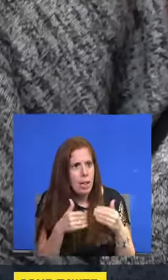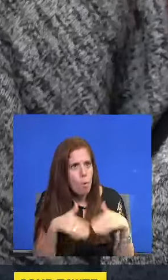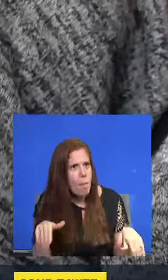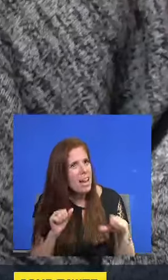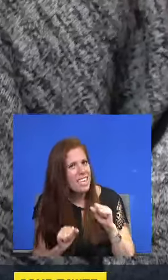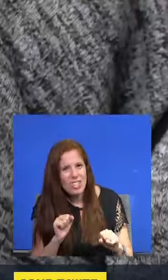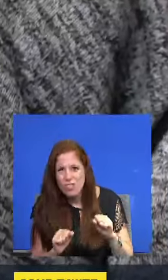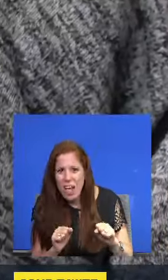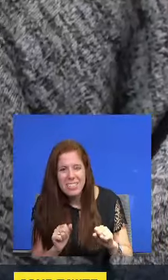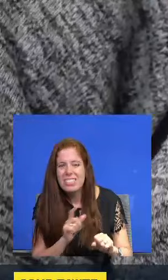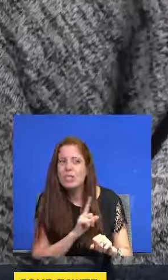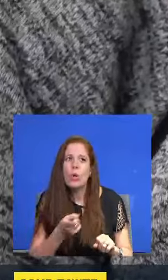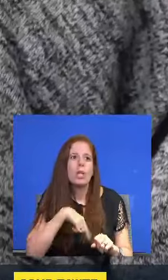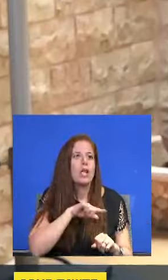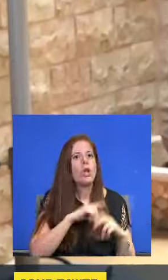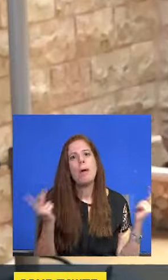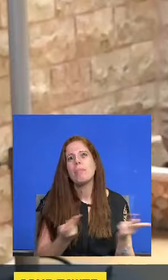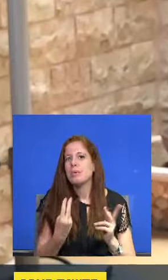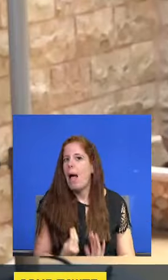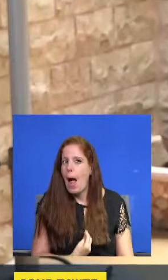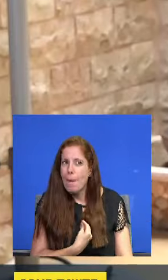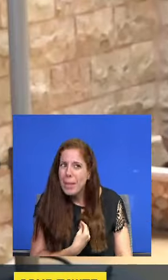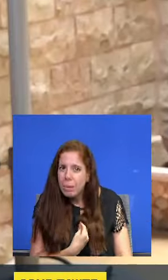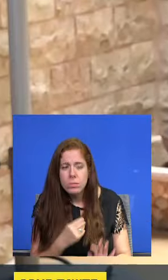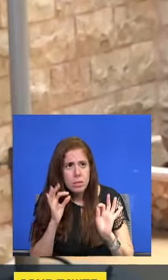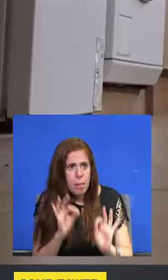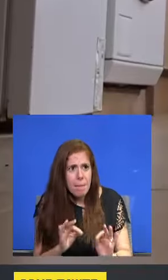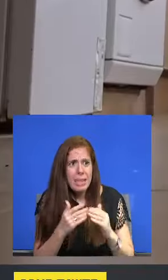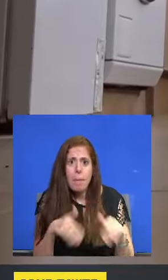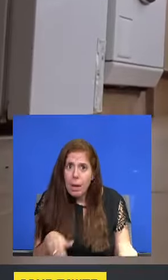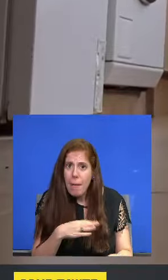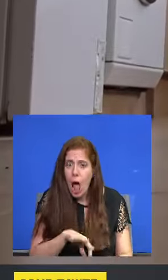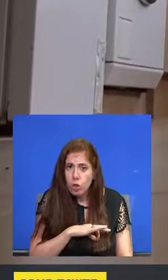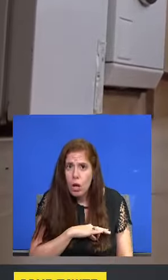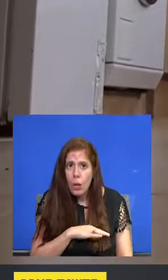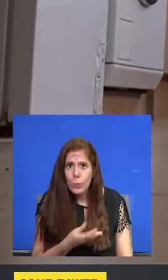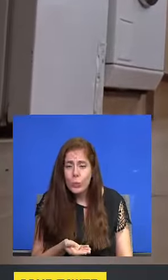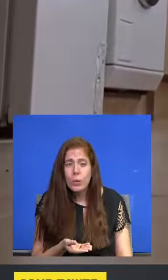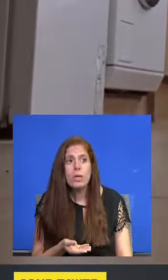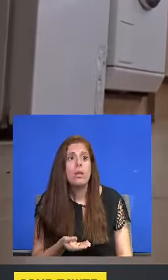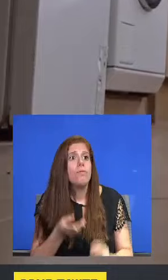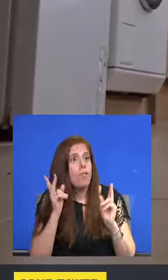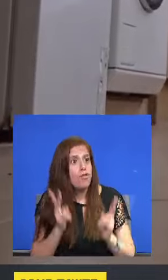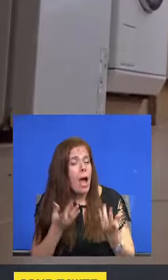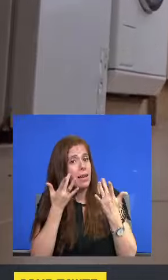קשה. זה לא שאנחנו מחפשים רחמים, זה באמת המגבלה שלנו. ואפשר להתחשב, אנחנו בני